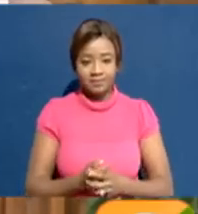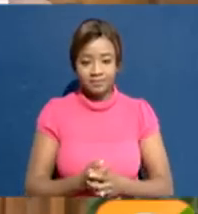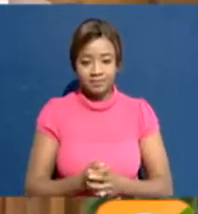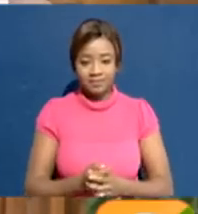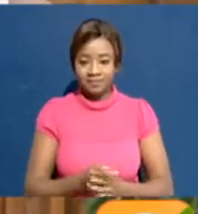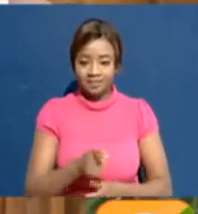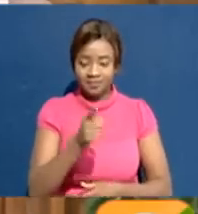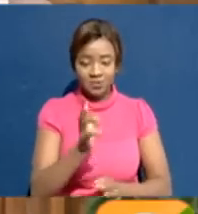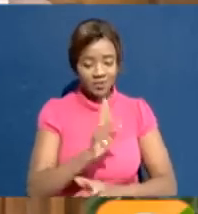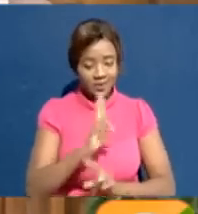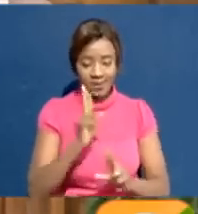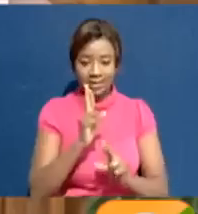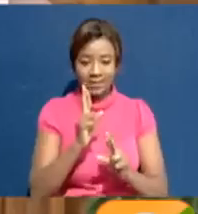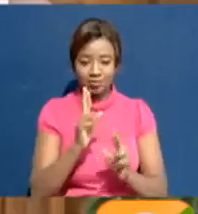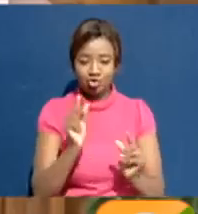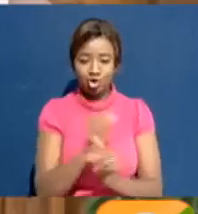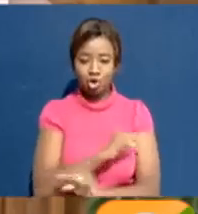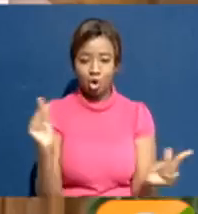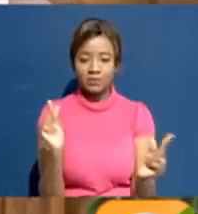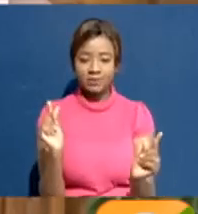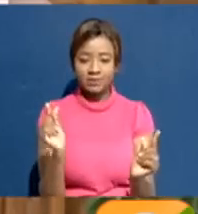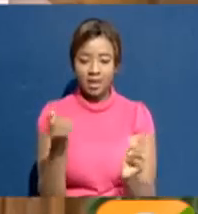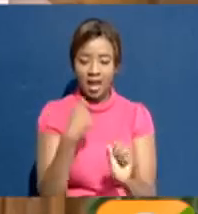will be met with swift,